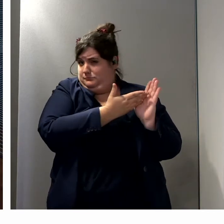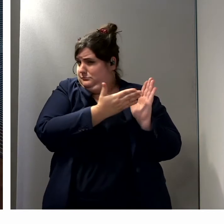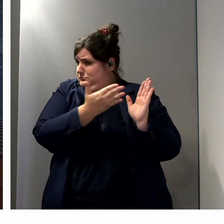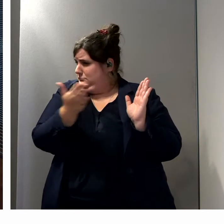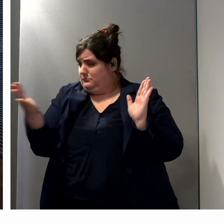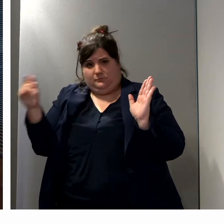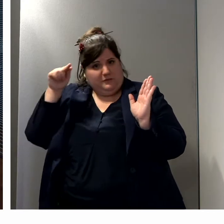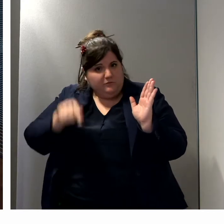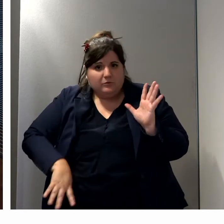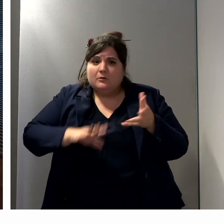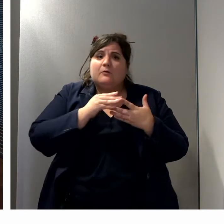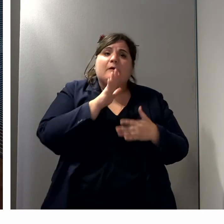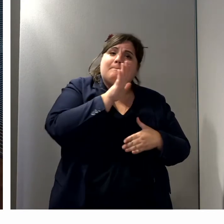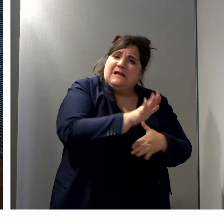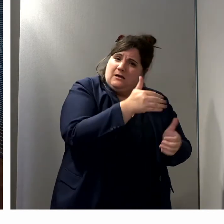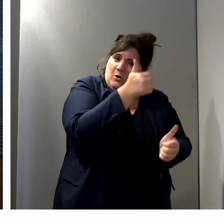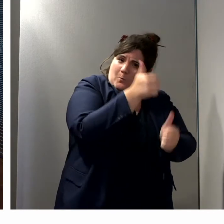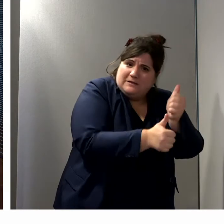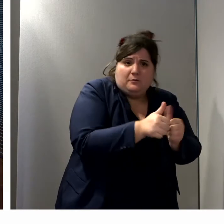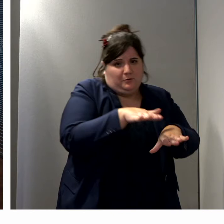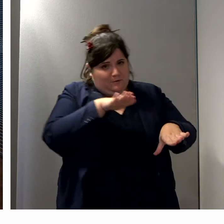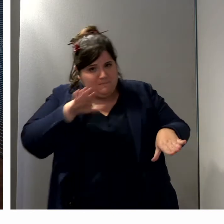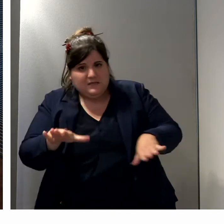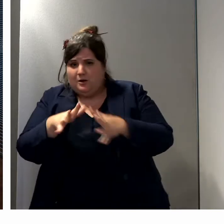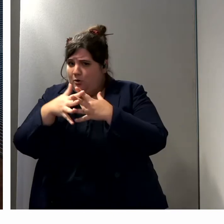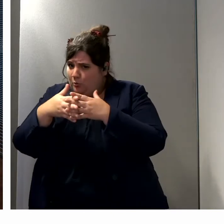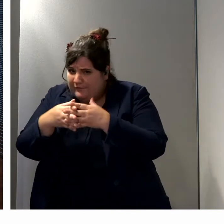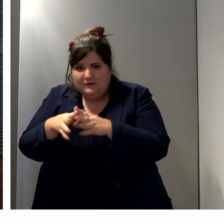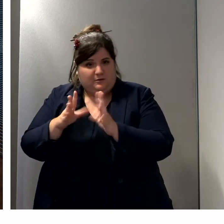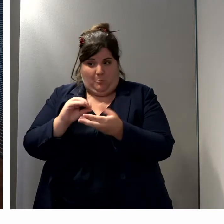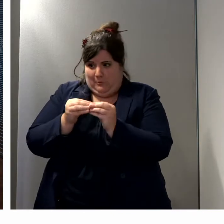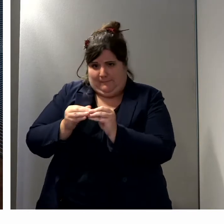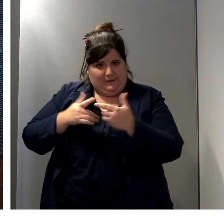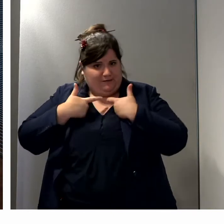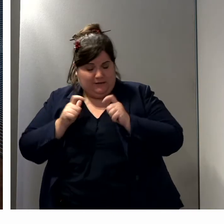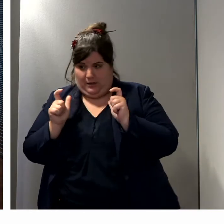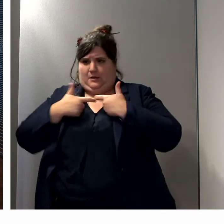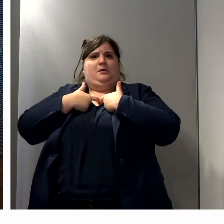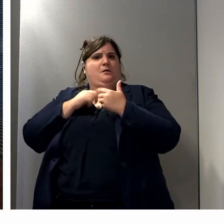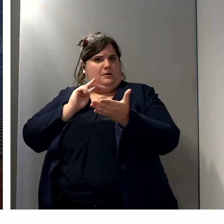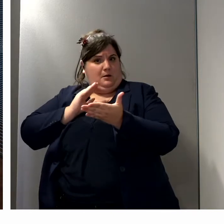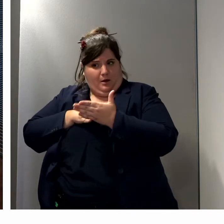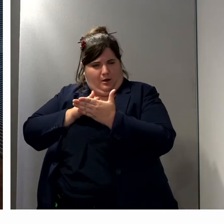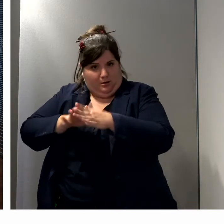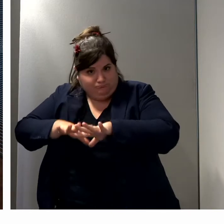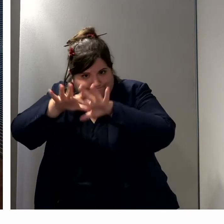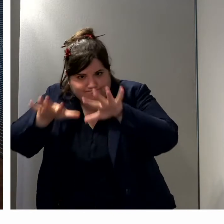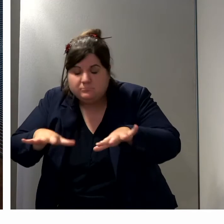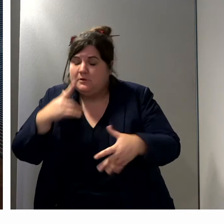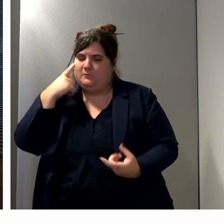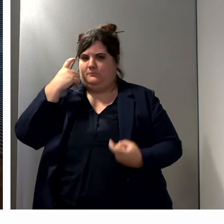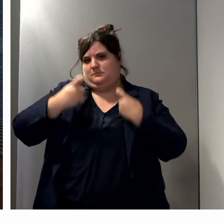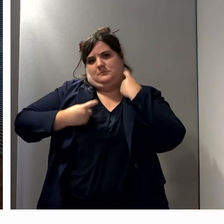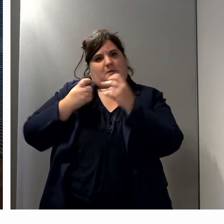les problèmes d'accessibilité qui existent aujourd'hui. Ils sont encore nombreux et ce travail, encore une fois, est un travail en cours et qui n'est pas du tout